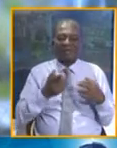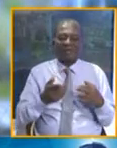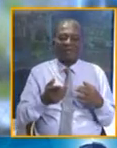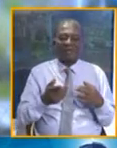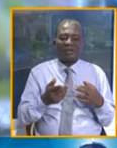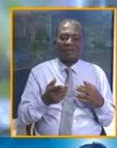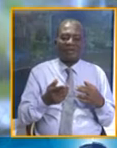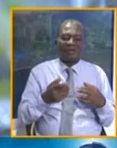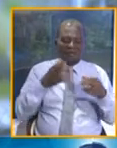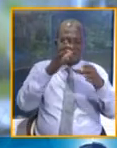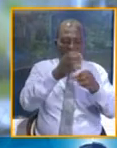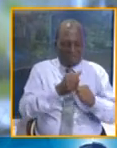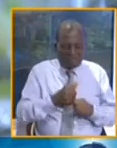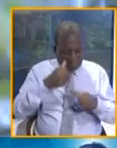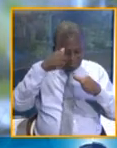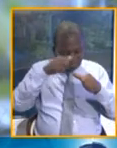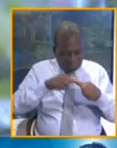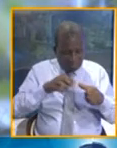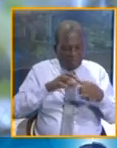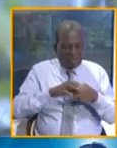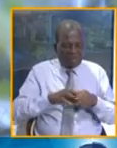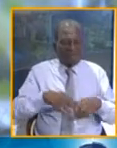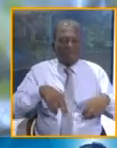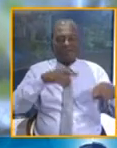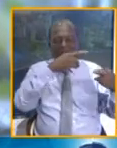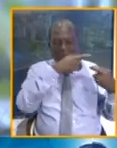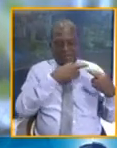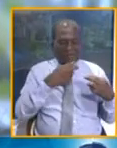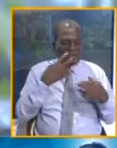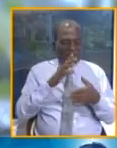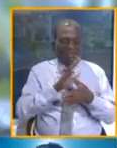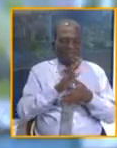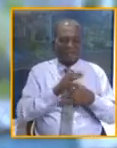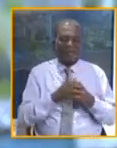de la reconnaissance de leur patron. Les images sont rapportées par Patricia Omo.